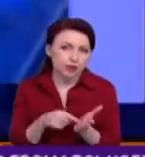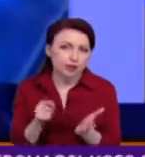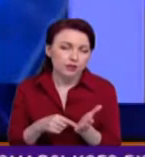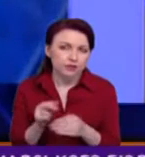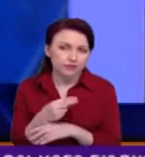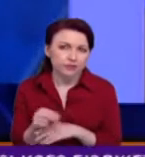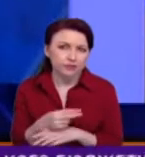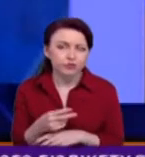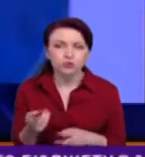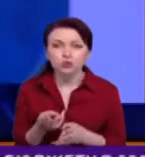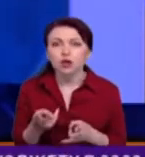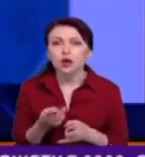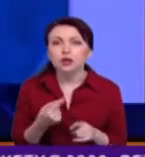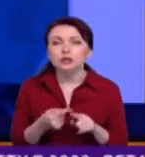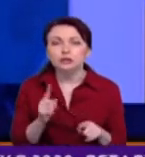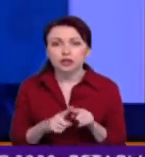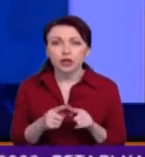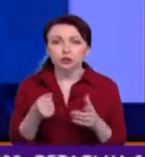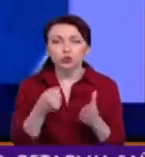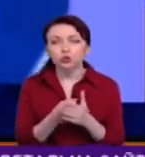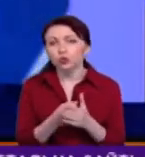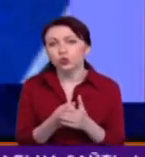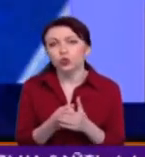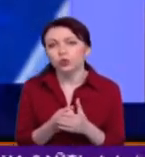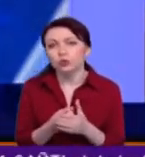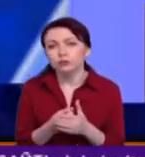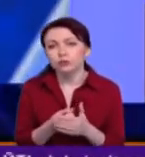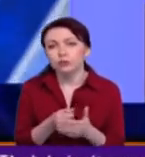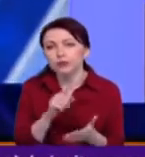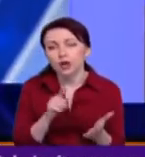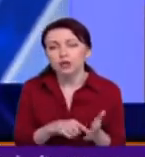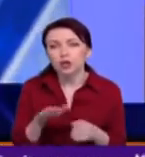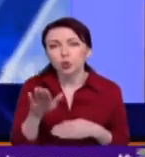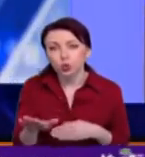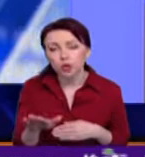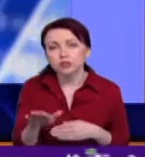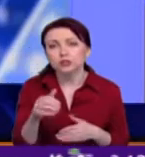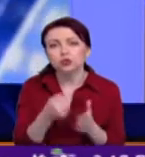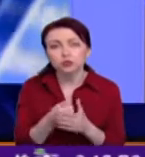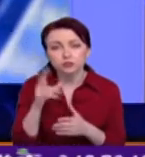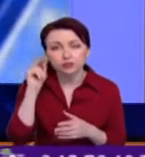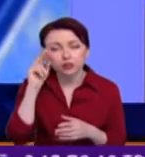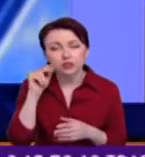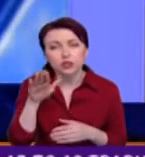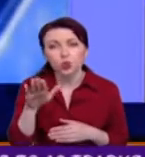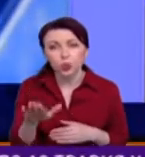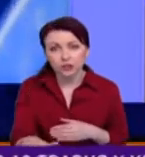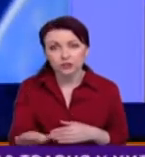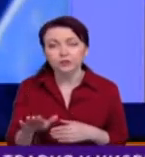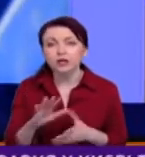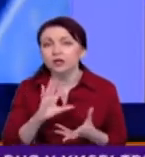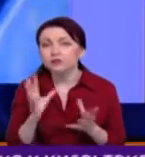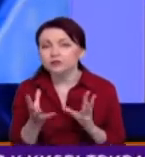враховуючи, і знову ж таки, це до питання інаугурації, питання до дати інаугурації, і